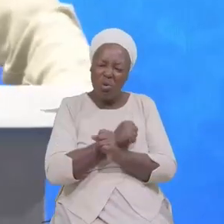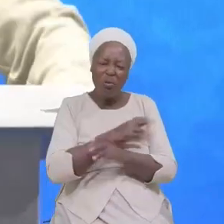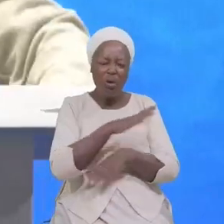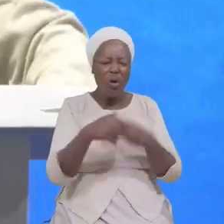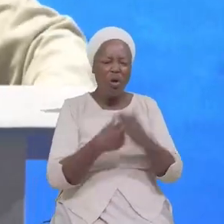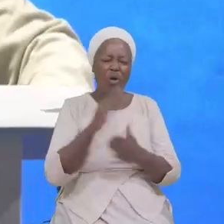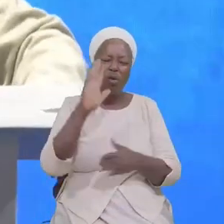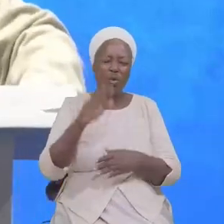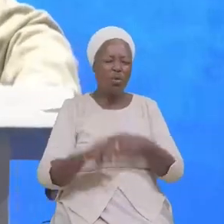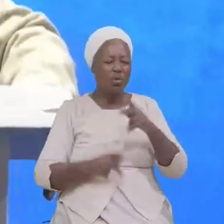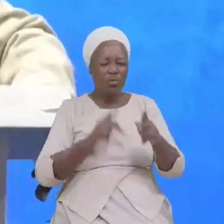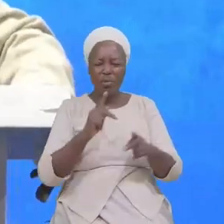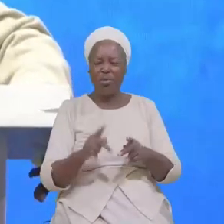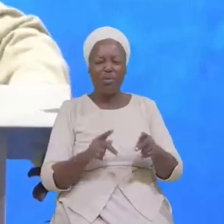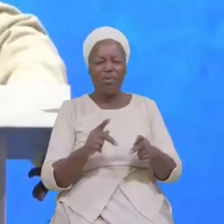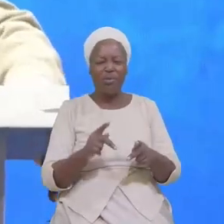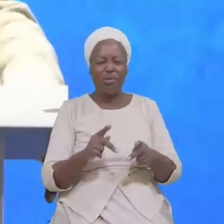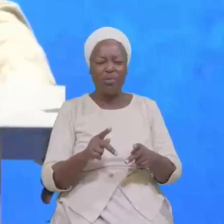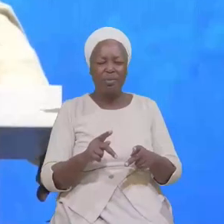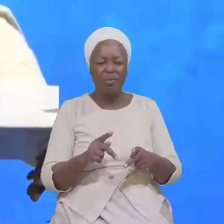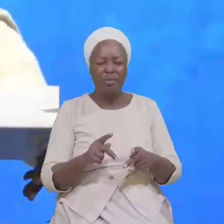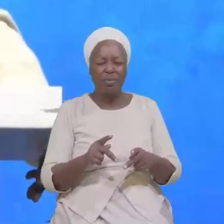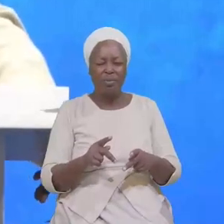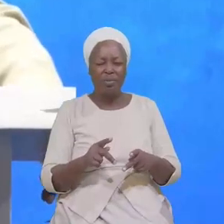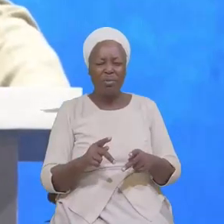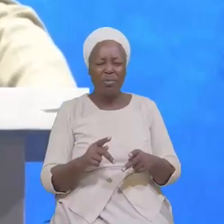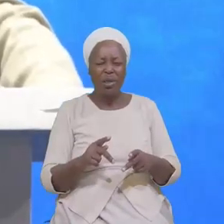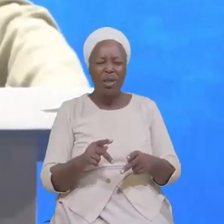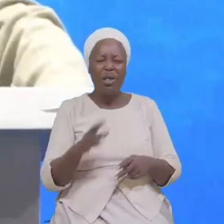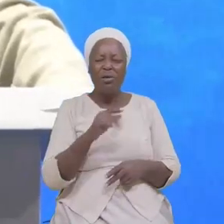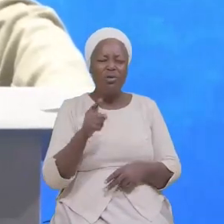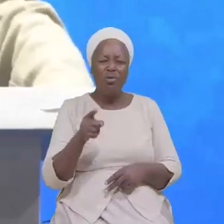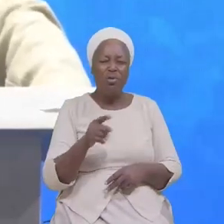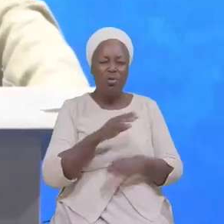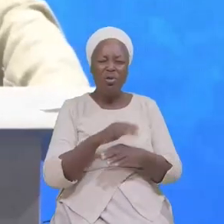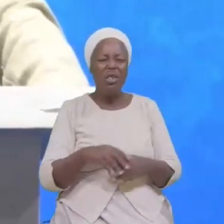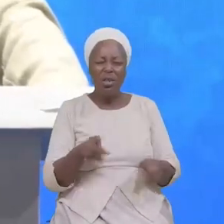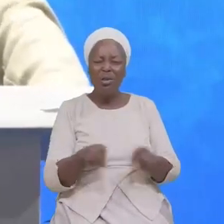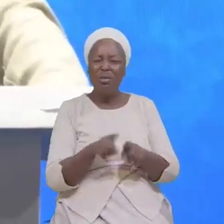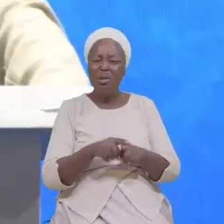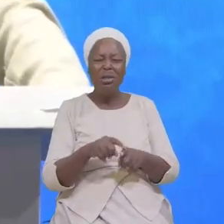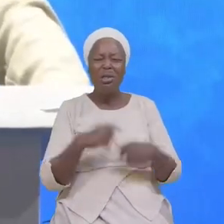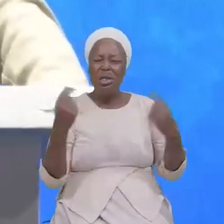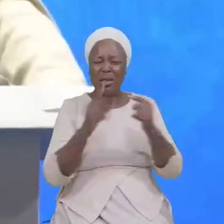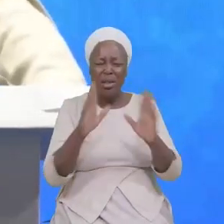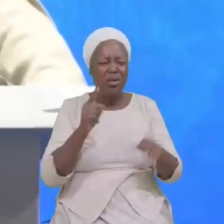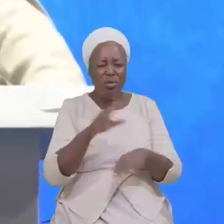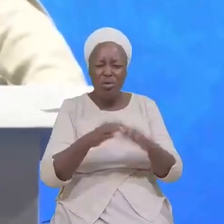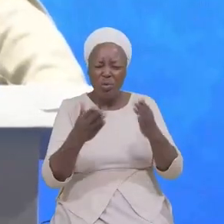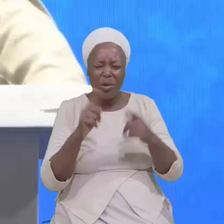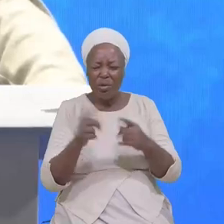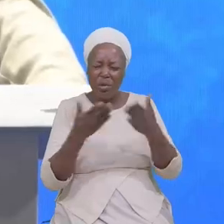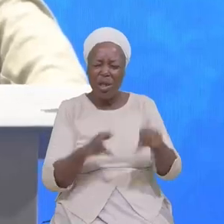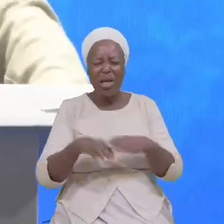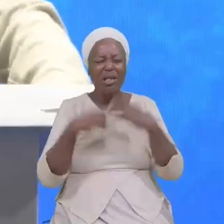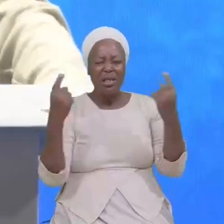tes créatures, même s'ils sont pécheurs. Tu ne veux pas qu'ils périssent dans le péché. Tu